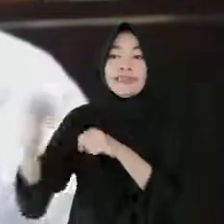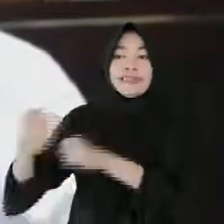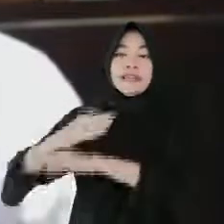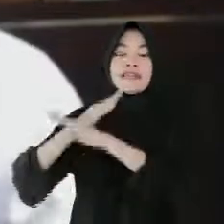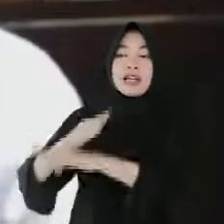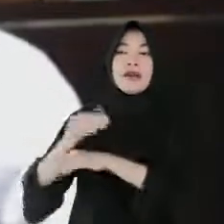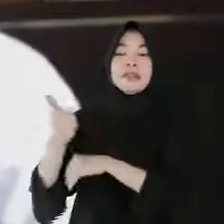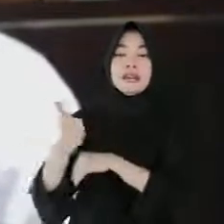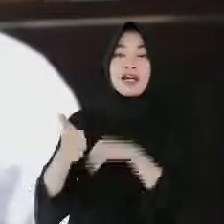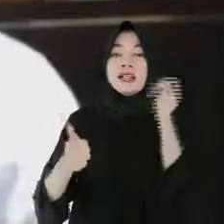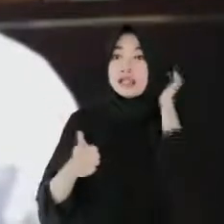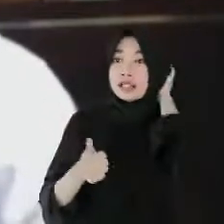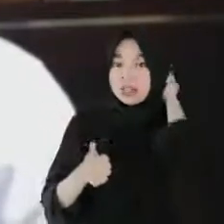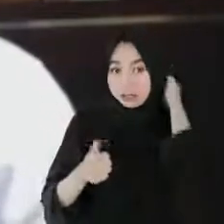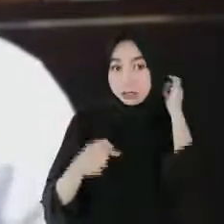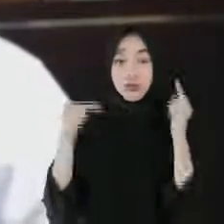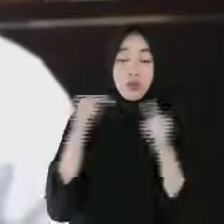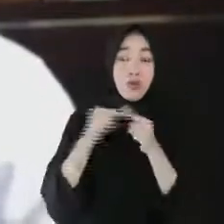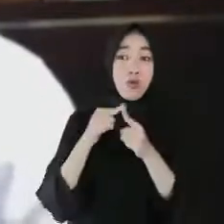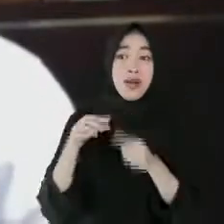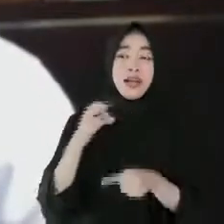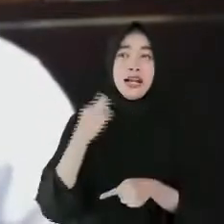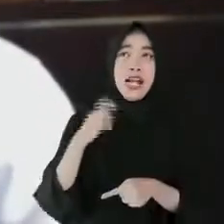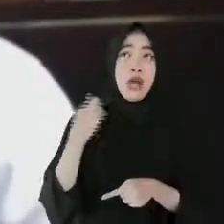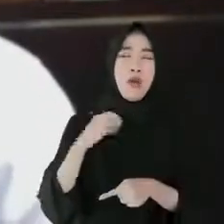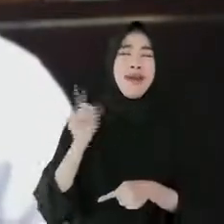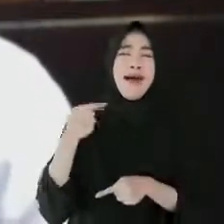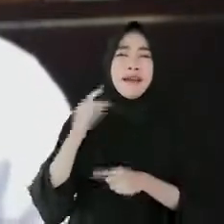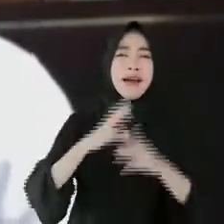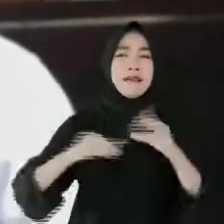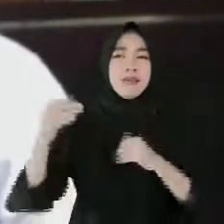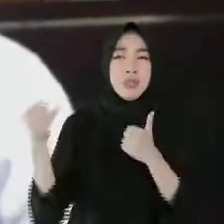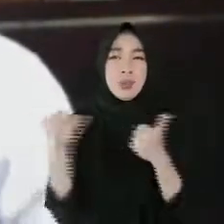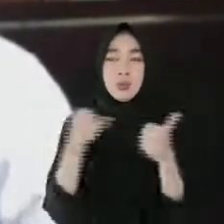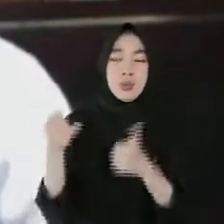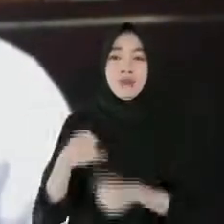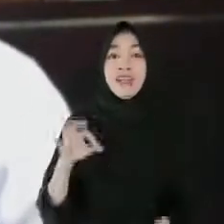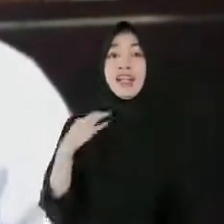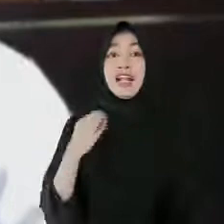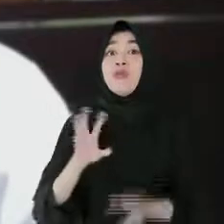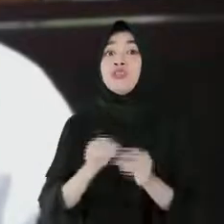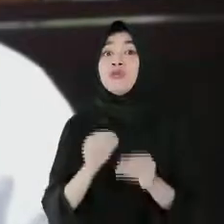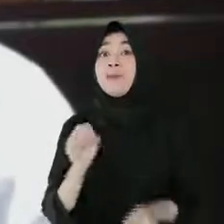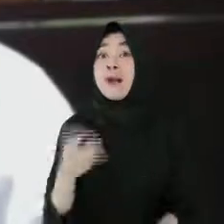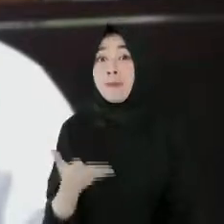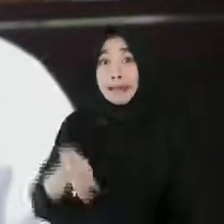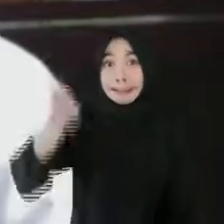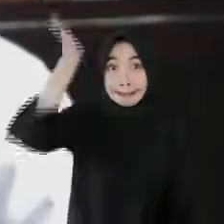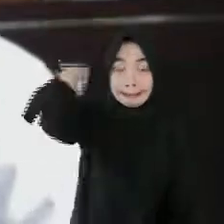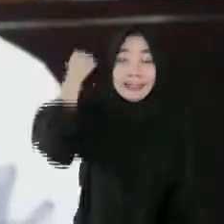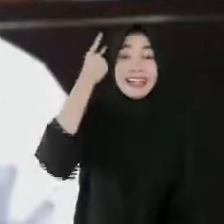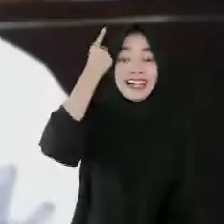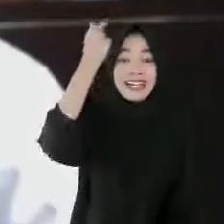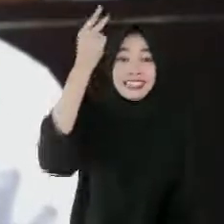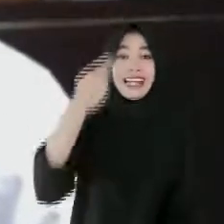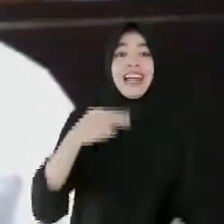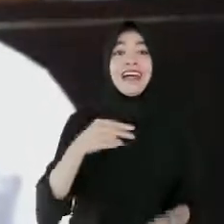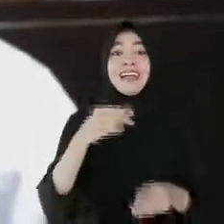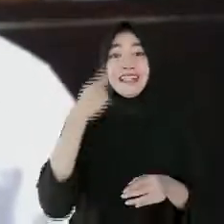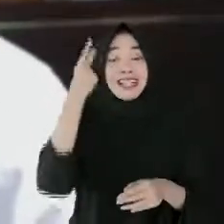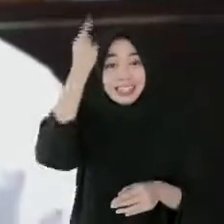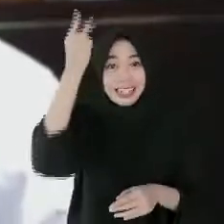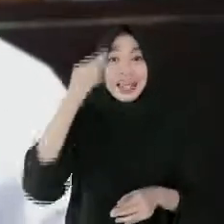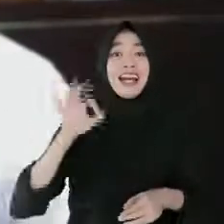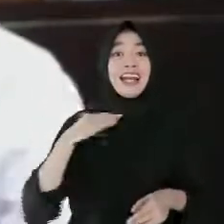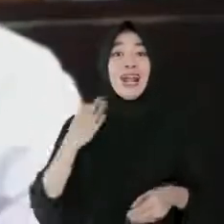juga yang cukup menarik tentang relawan-relawan itu jumlahnya Rp25.000 semula karena sudah berkurang